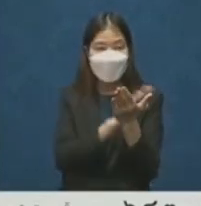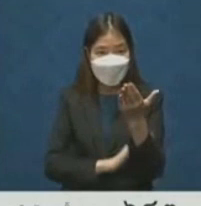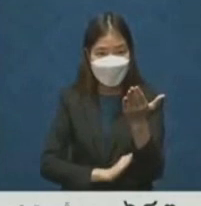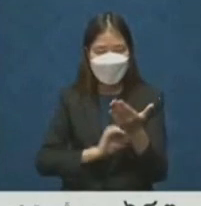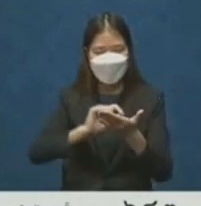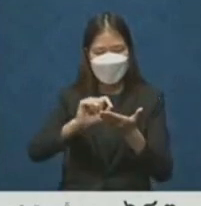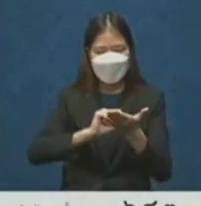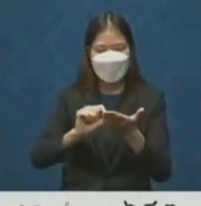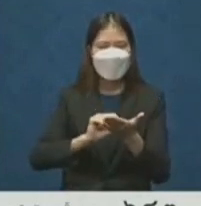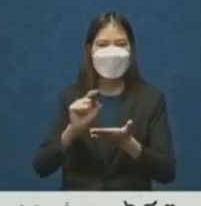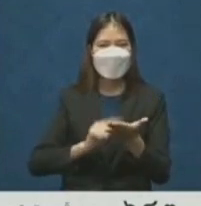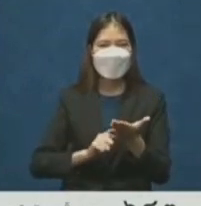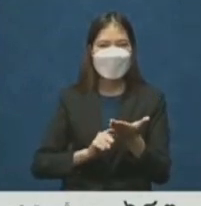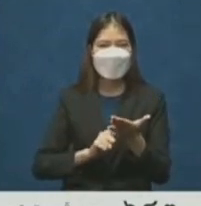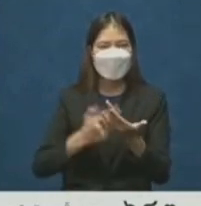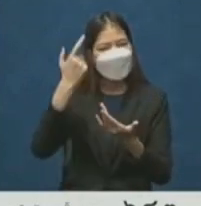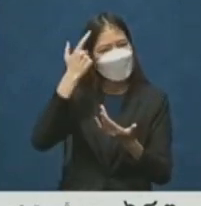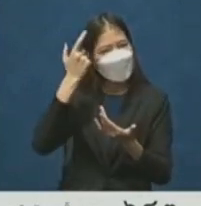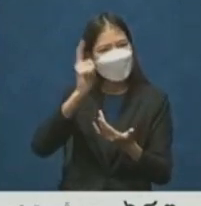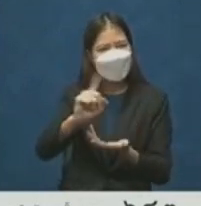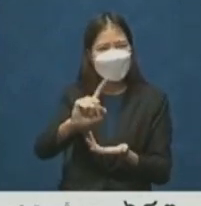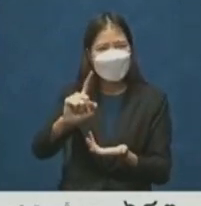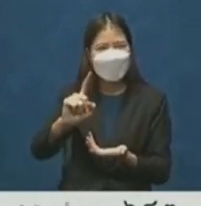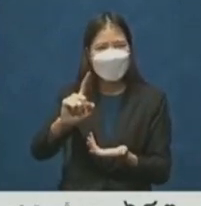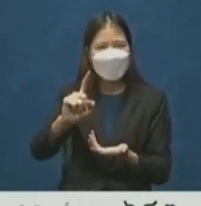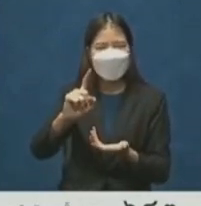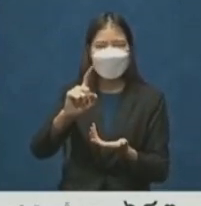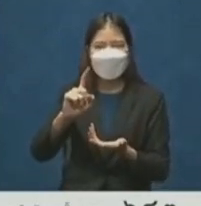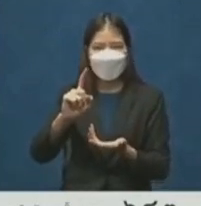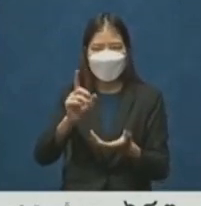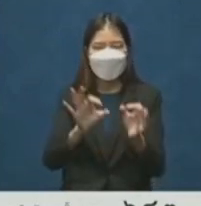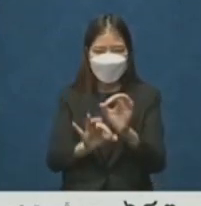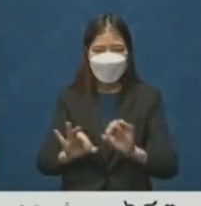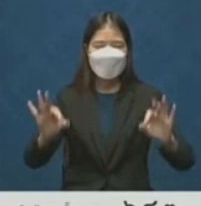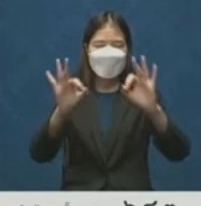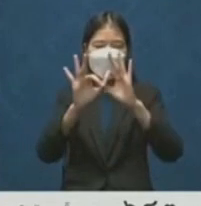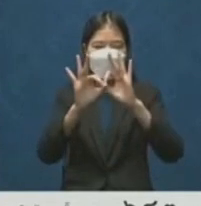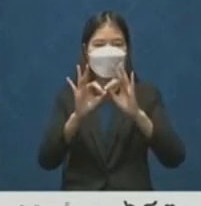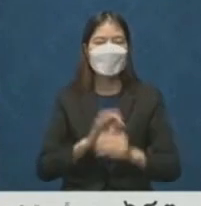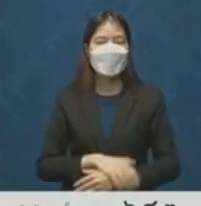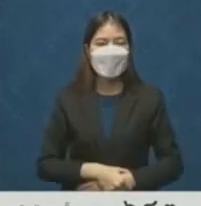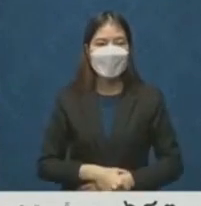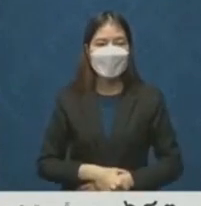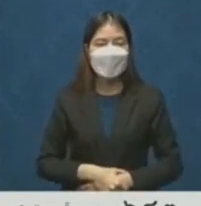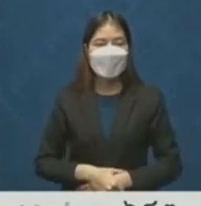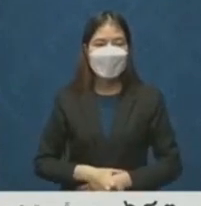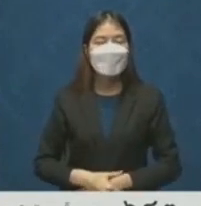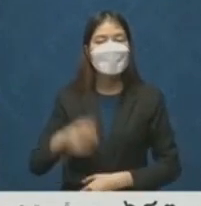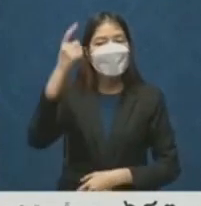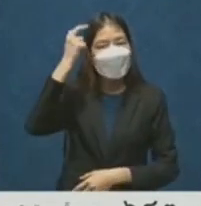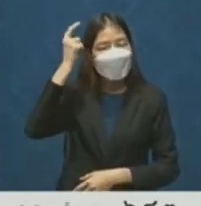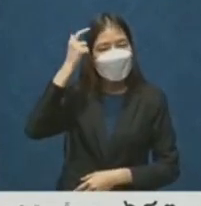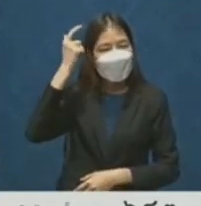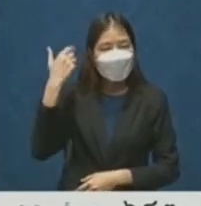าติด้วยแต่ถ้าเขียนแบบนี้เนี่ยนะครับผมคิดว่าในความเห็นผมนี่ผมคิดว่ามีความจำเป็นเ